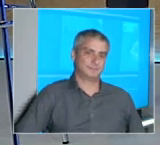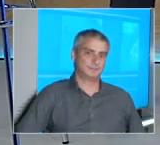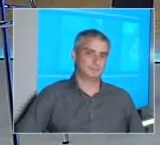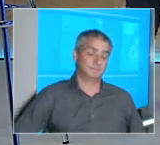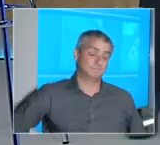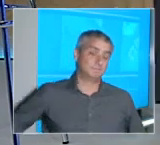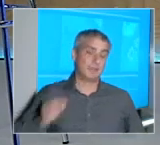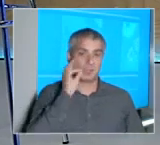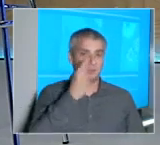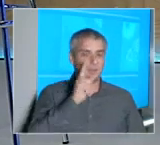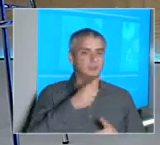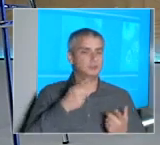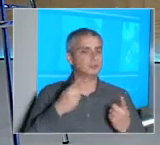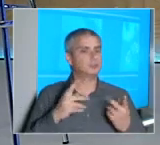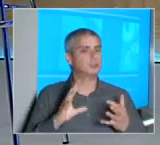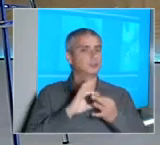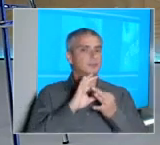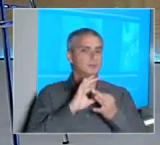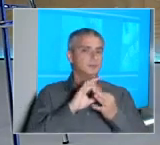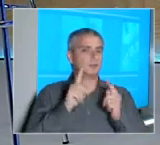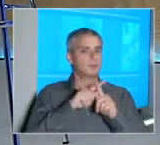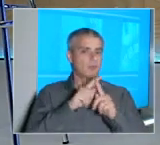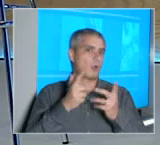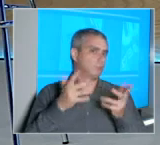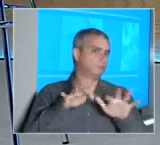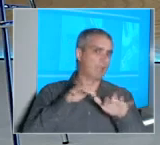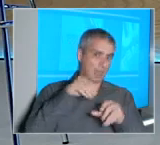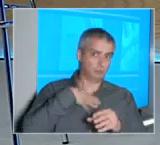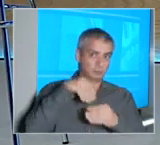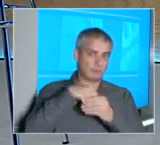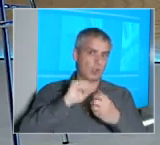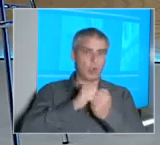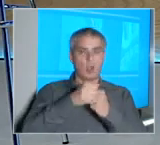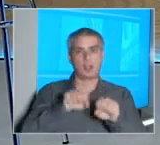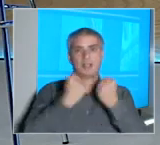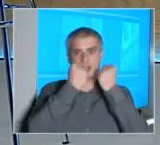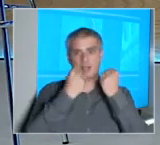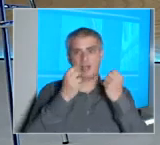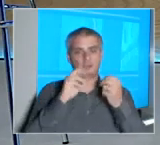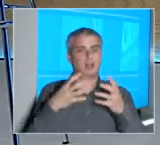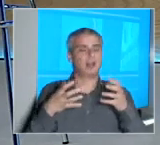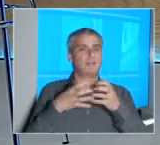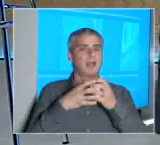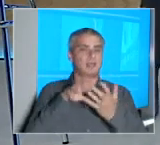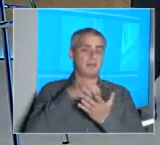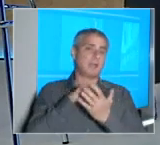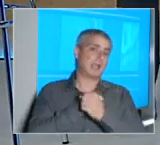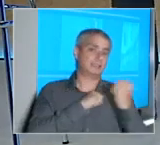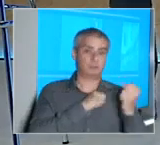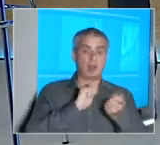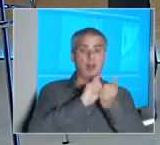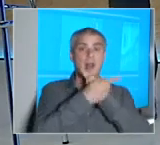מה שמכונה constituency, כן? קהל בחירה. או שזה סתם ידפוק את האפשרות של מחנה המרכז-שמאל להחליף כאן את